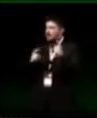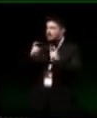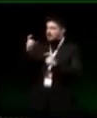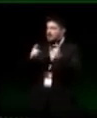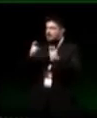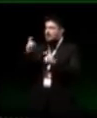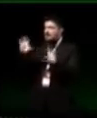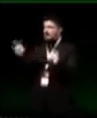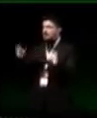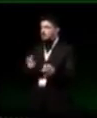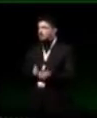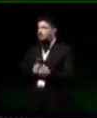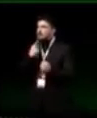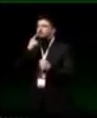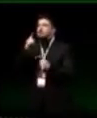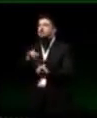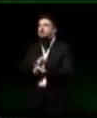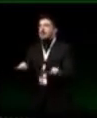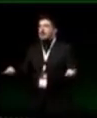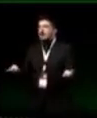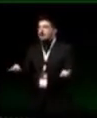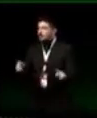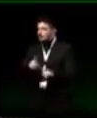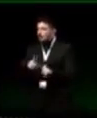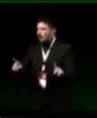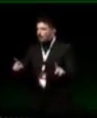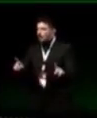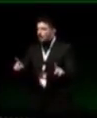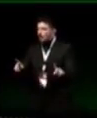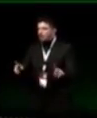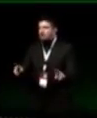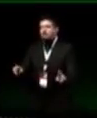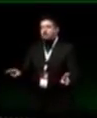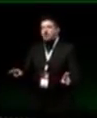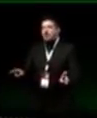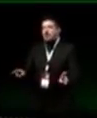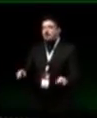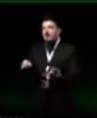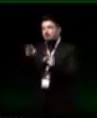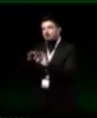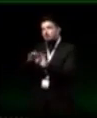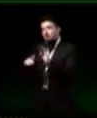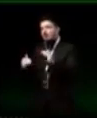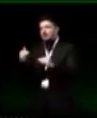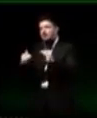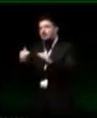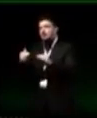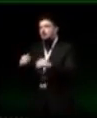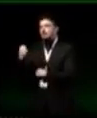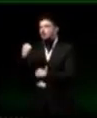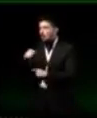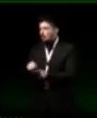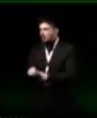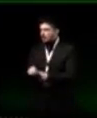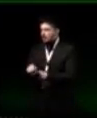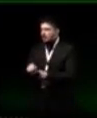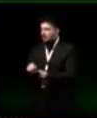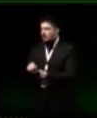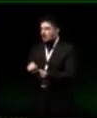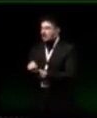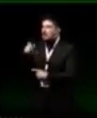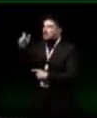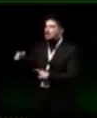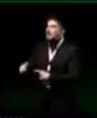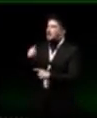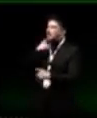non riesci mai a dire no. Ma è il punto sul quale il PD dovrà farsi forte. Affermare che la parola identità è una parola